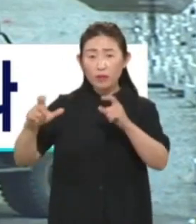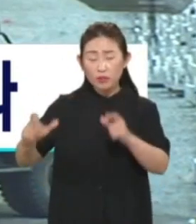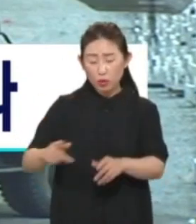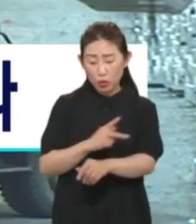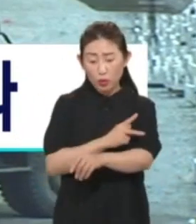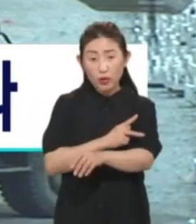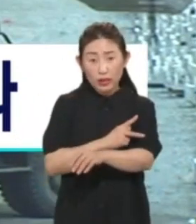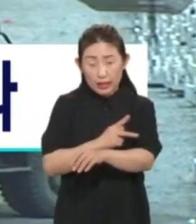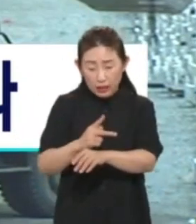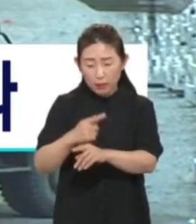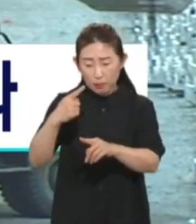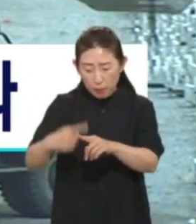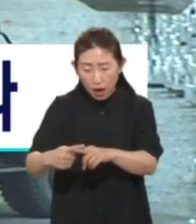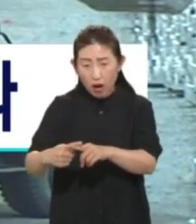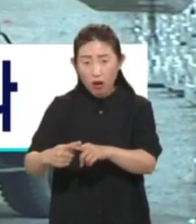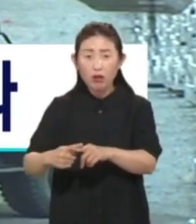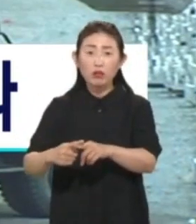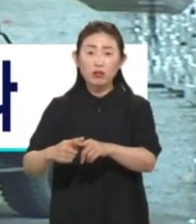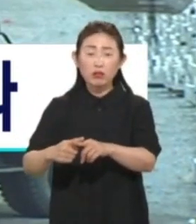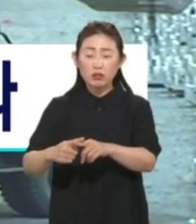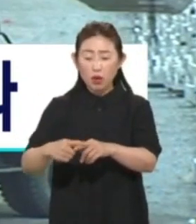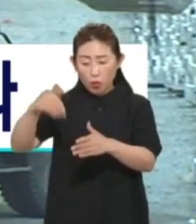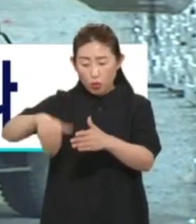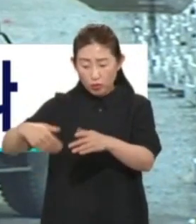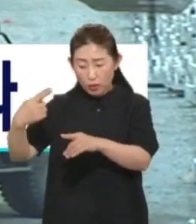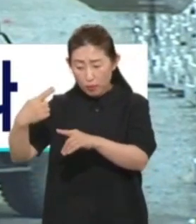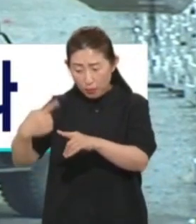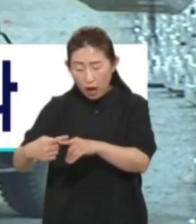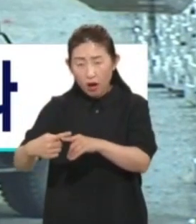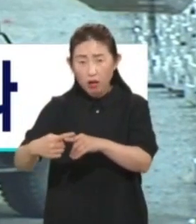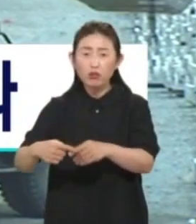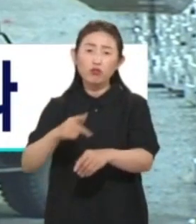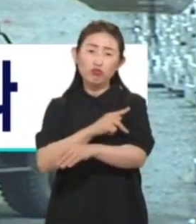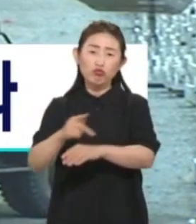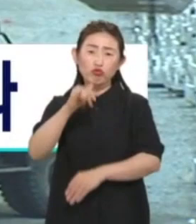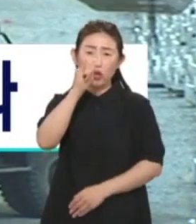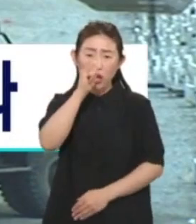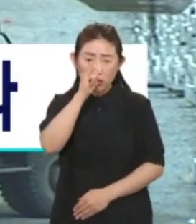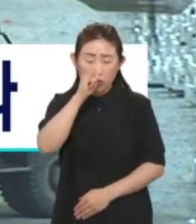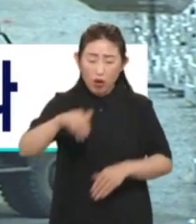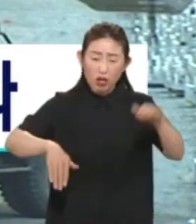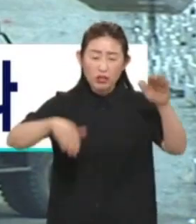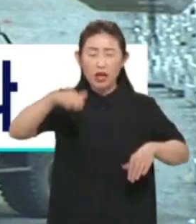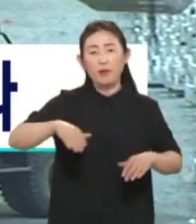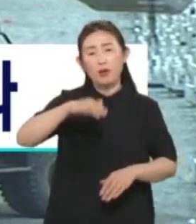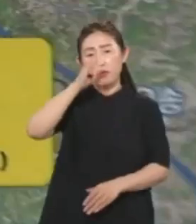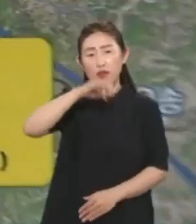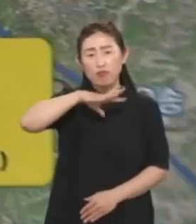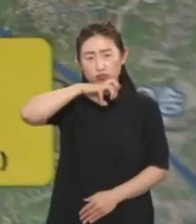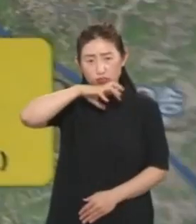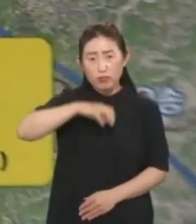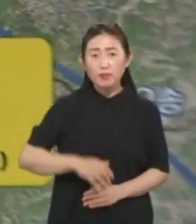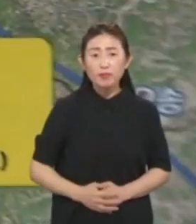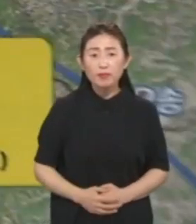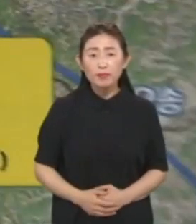결정해 충청 홀대론이란 목소리가 커지고 있습니다. 서울방송센터 김세범 기자입니다.